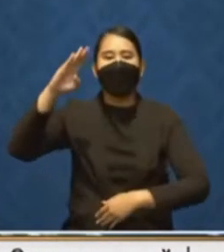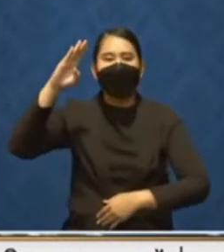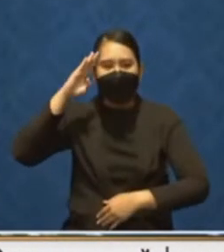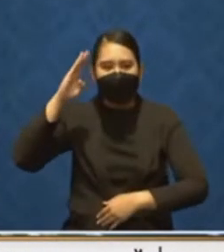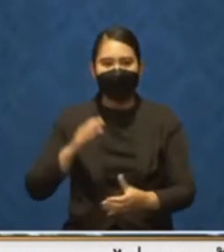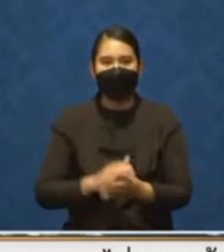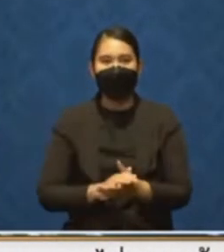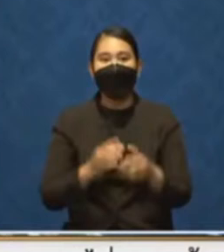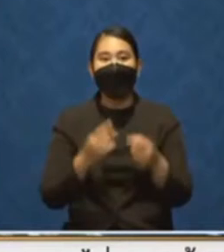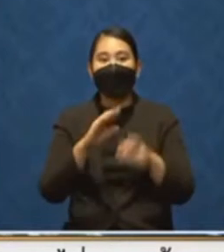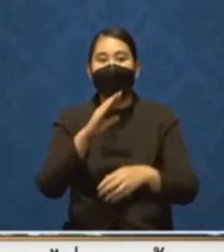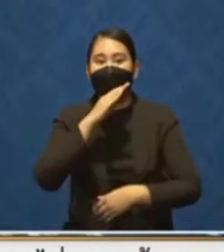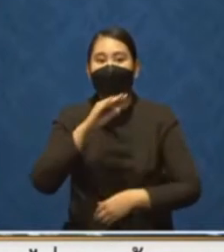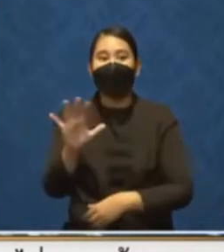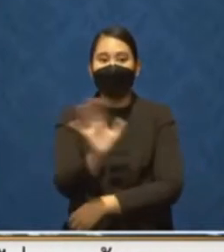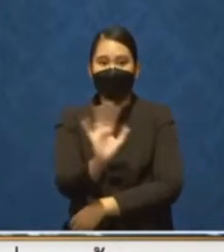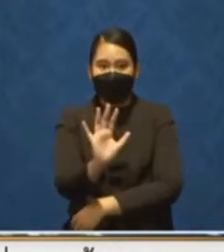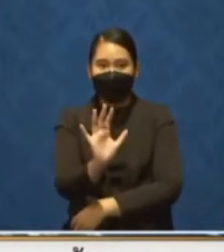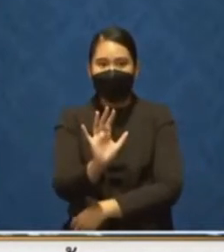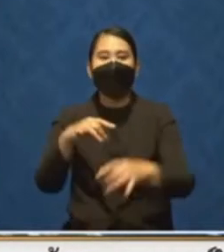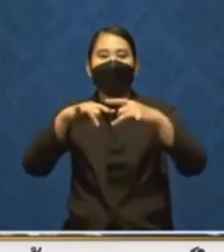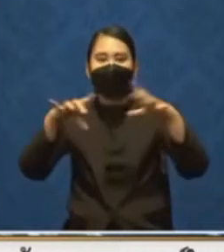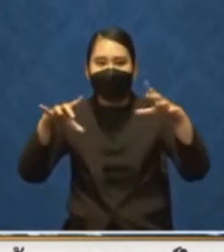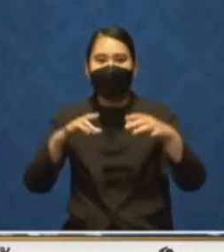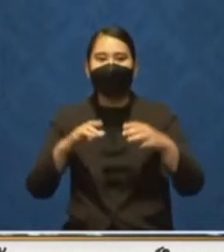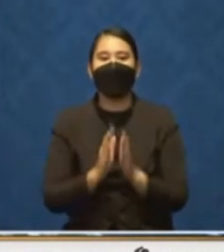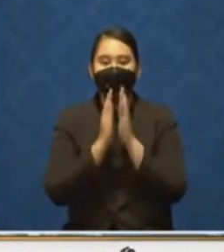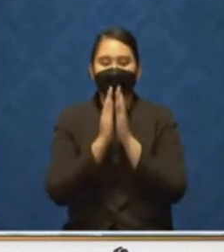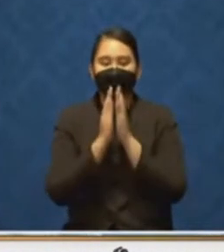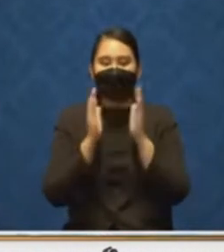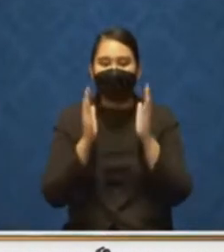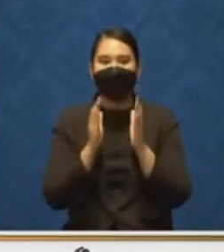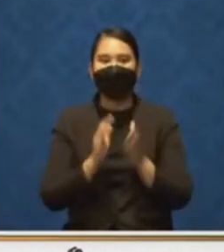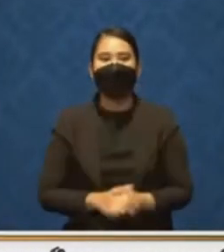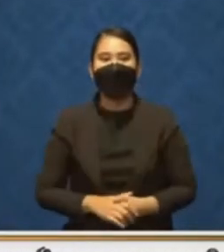แต่ถ้าไม่ใช่ตรงกันข้ามครับขอบคุณครับ